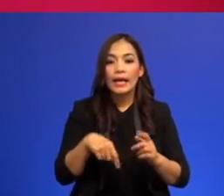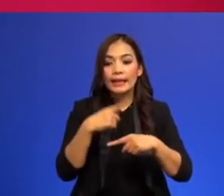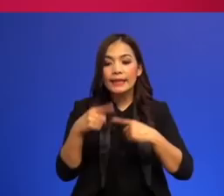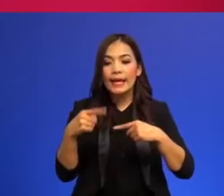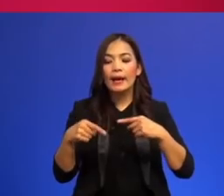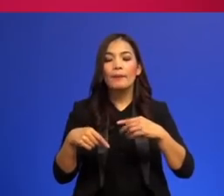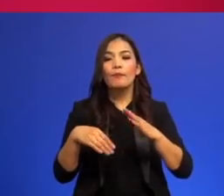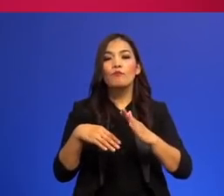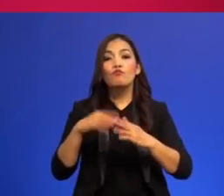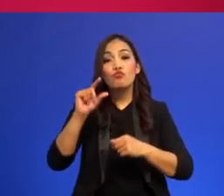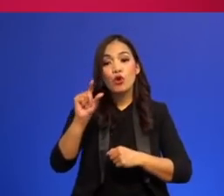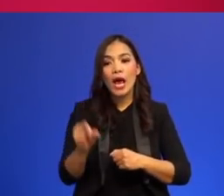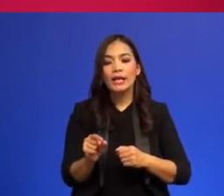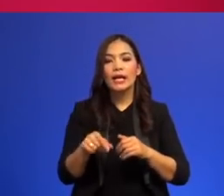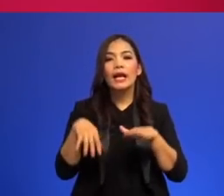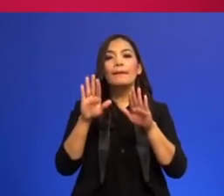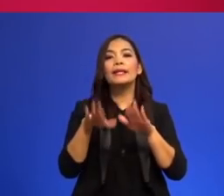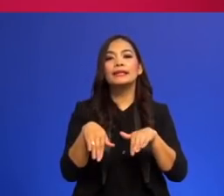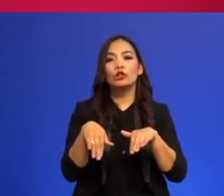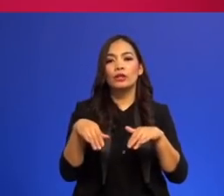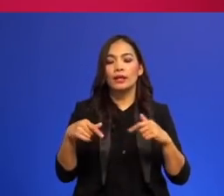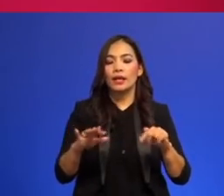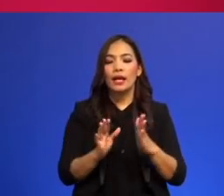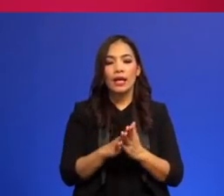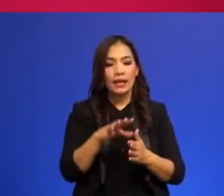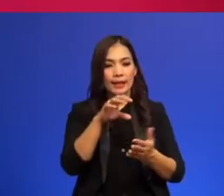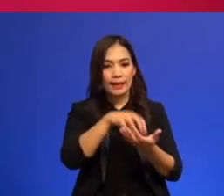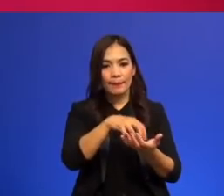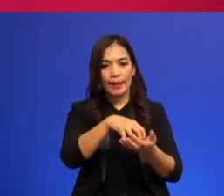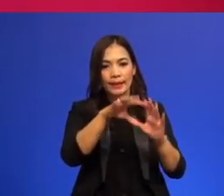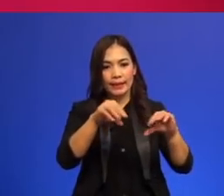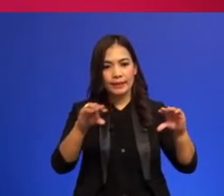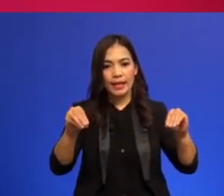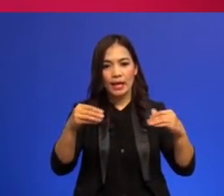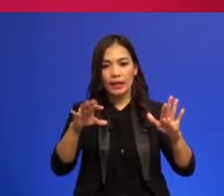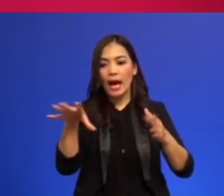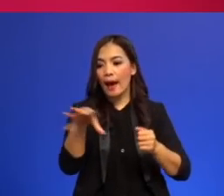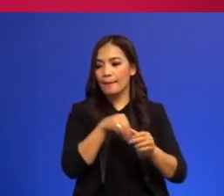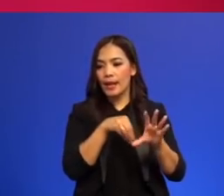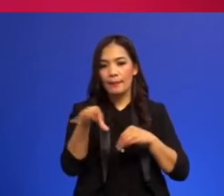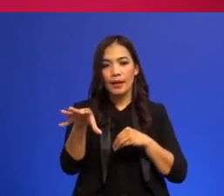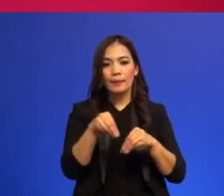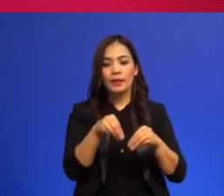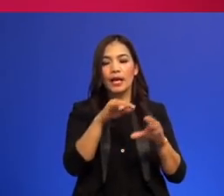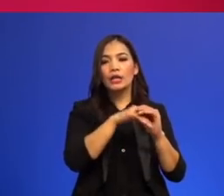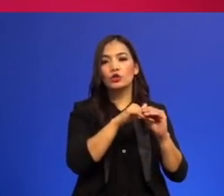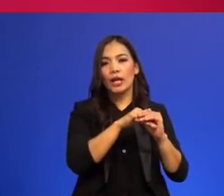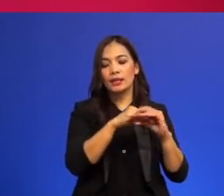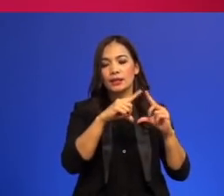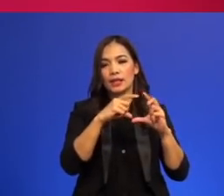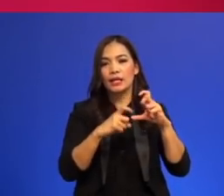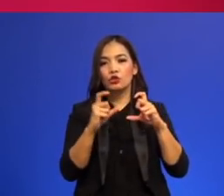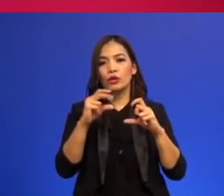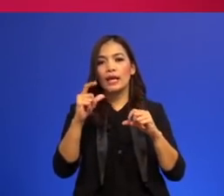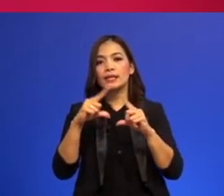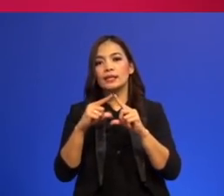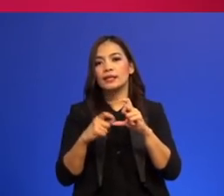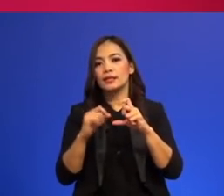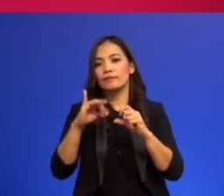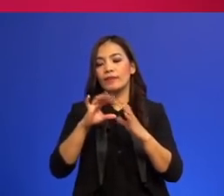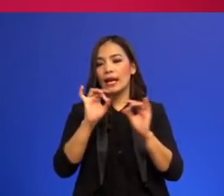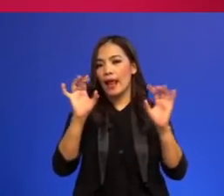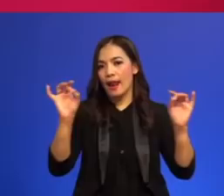ambil. Dari tempat bekerja atau dari asuransi dan media lain,